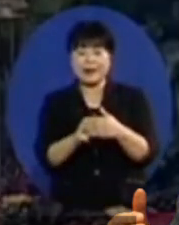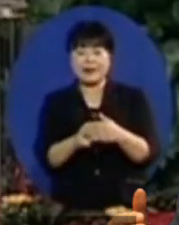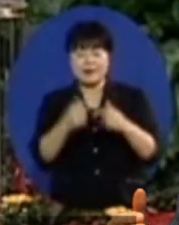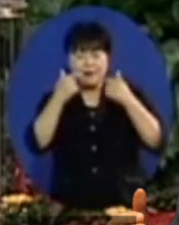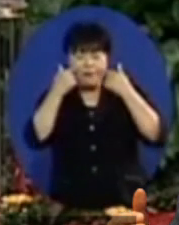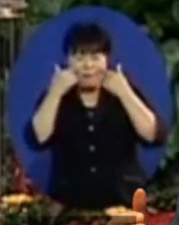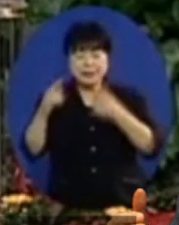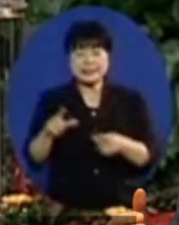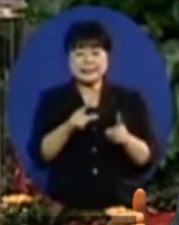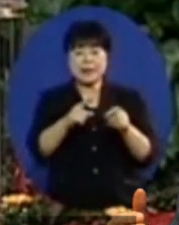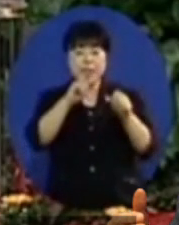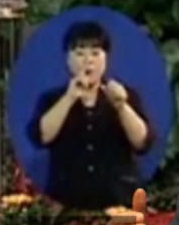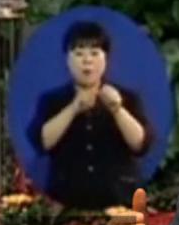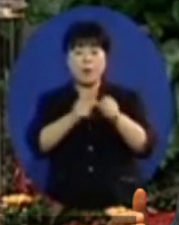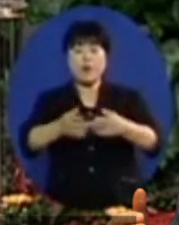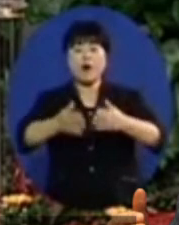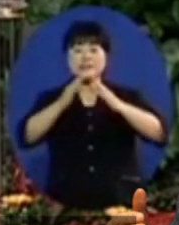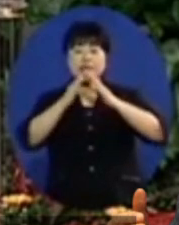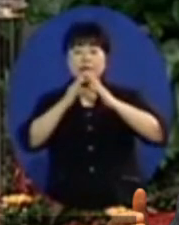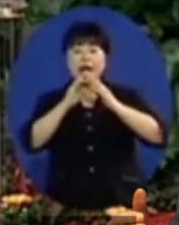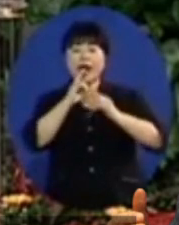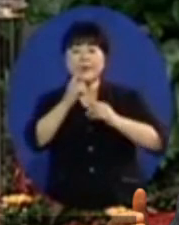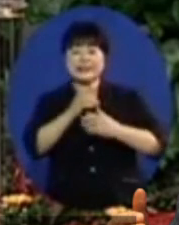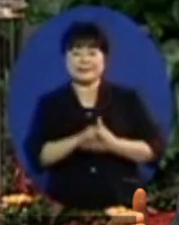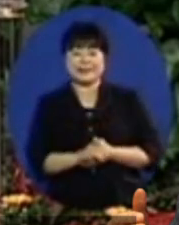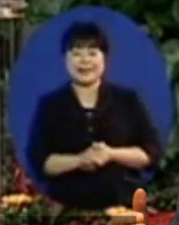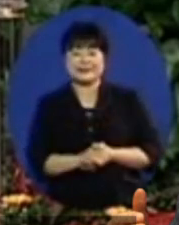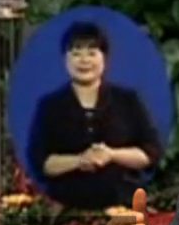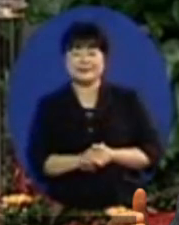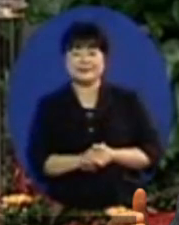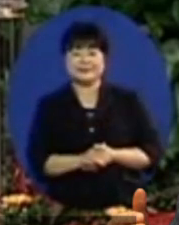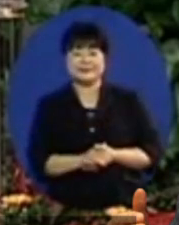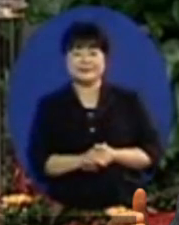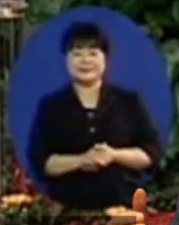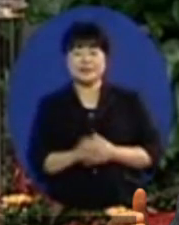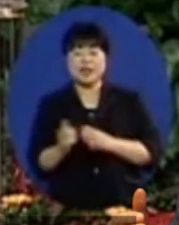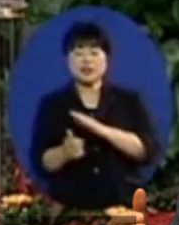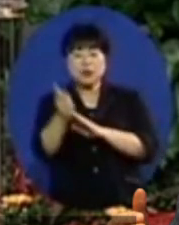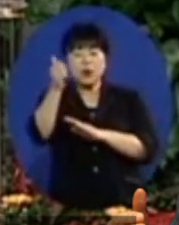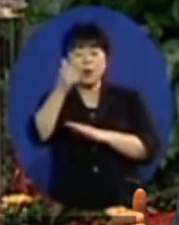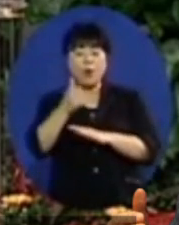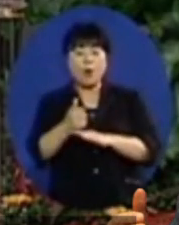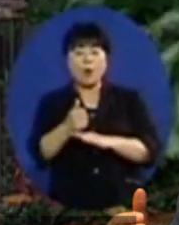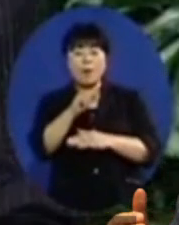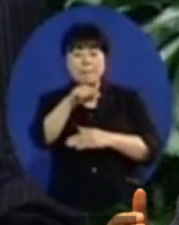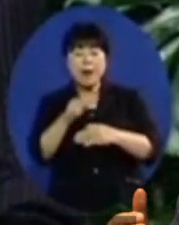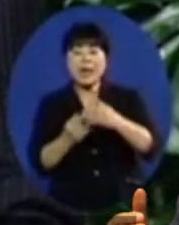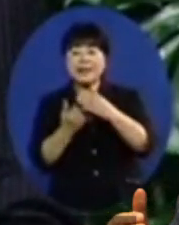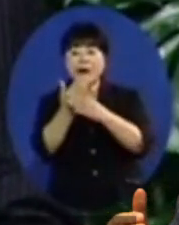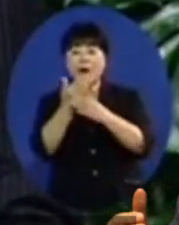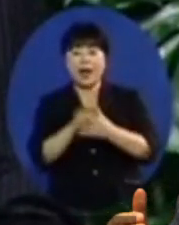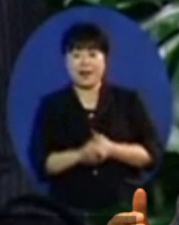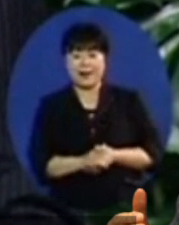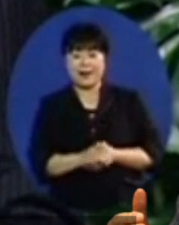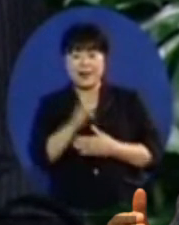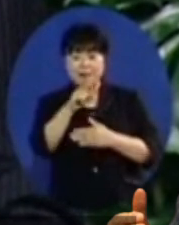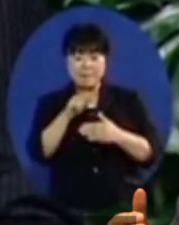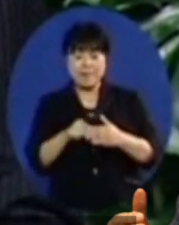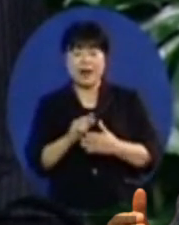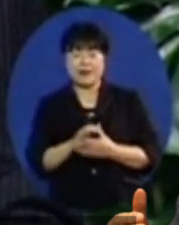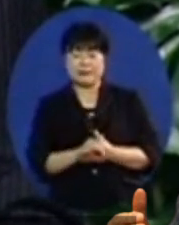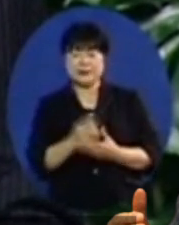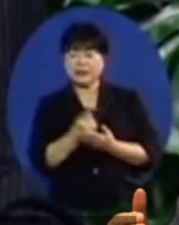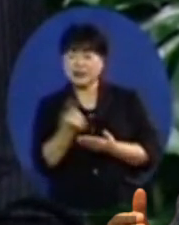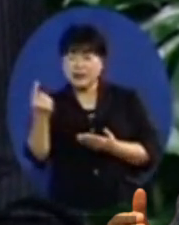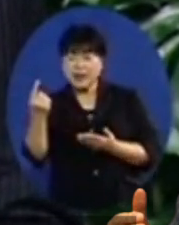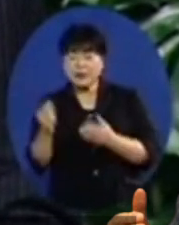뚜렷한 삶의 목표를 세워야 한다고 강조했습니다. 성공도 마음에서 나오는 것입니다. 마음을 떠나서